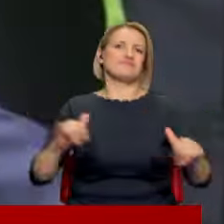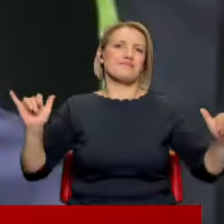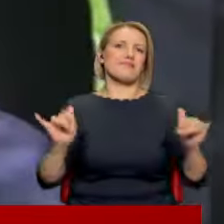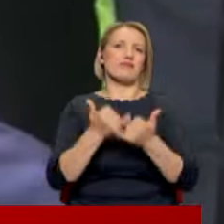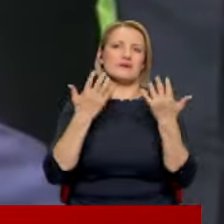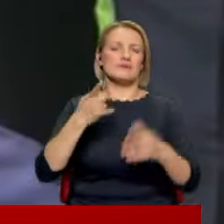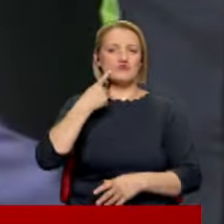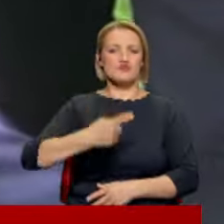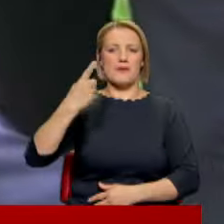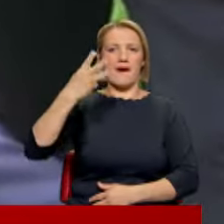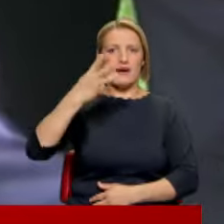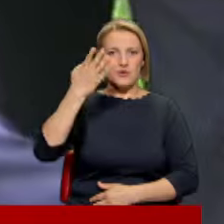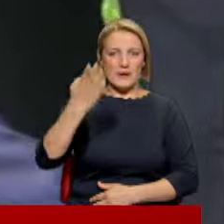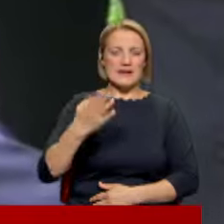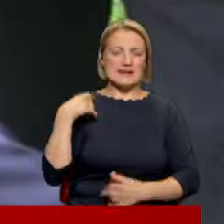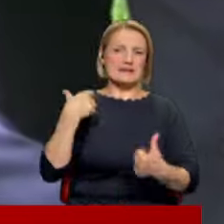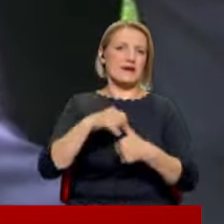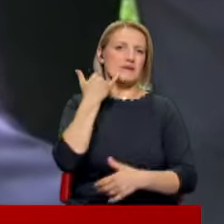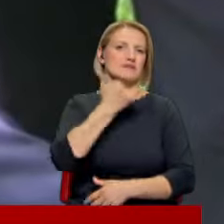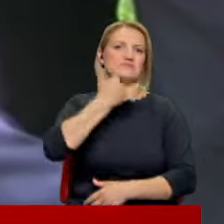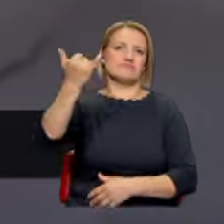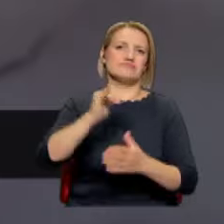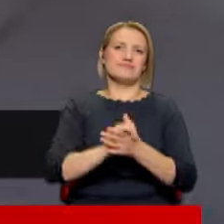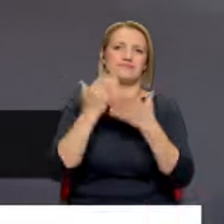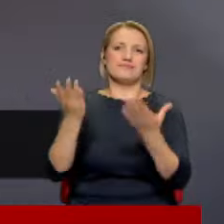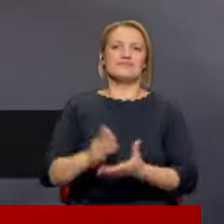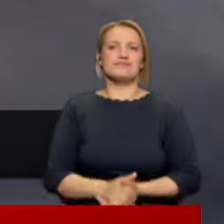zaferi. Cumhurbaşkanı Erdoğan da yine telefonla kutladı.